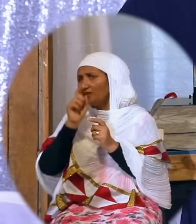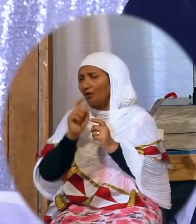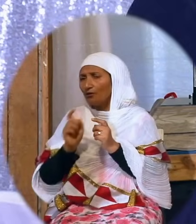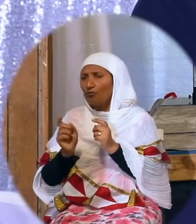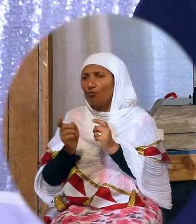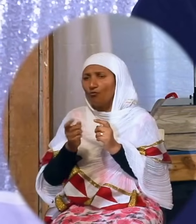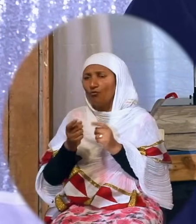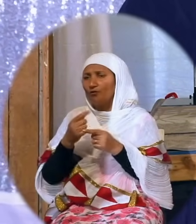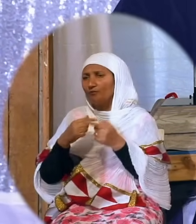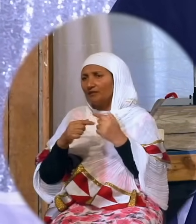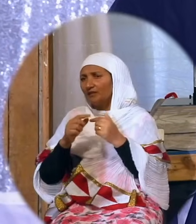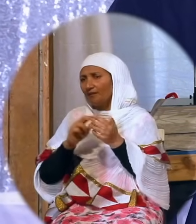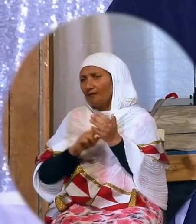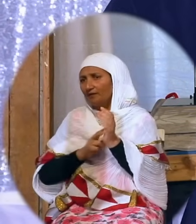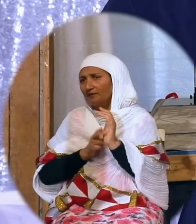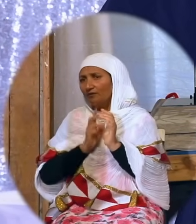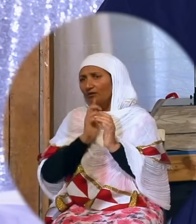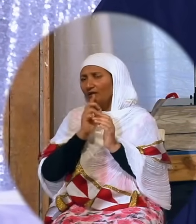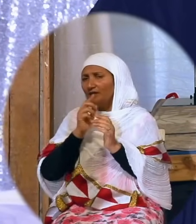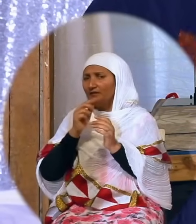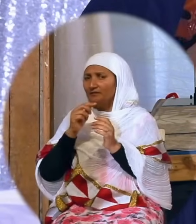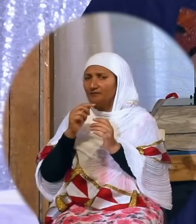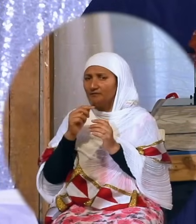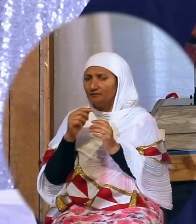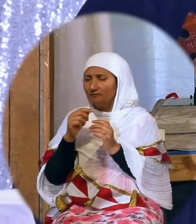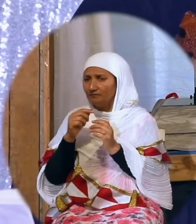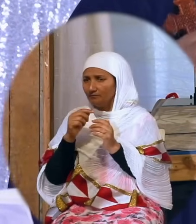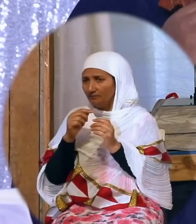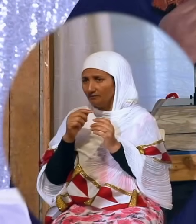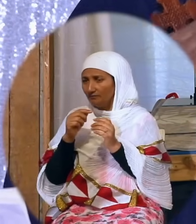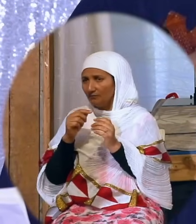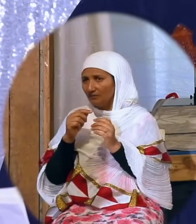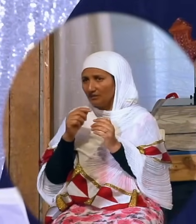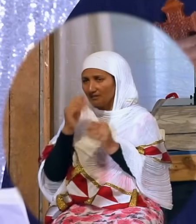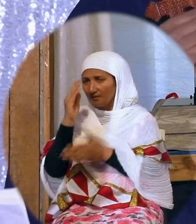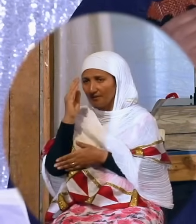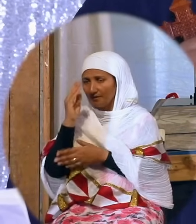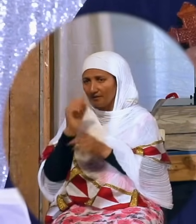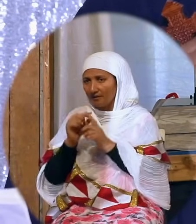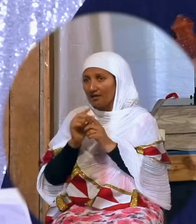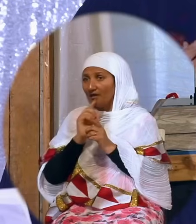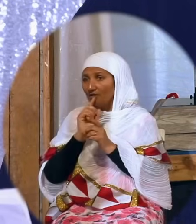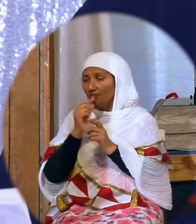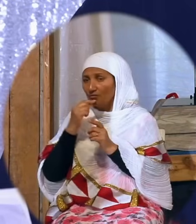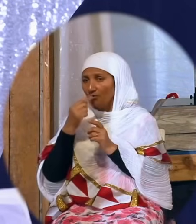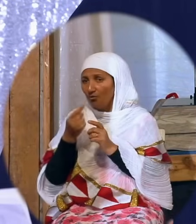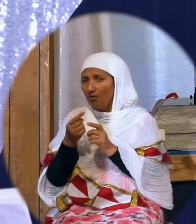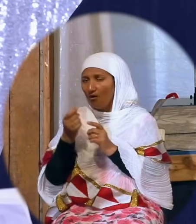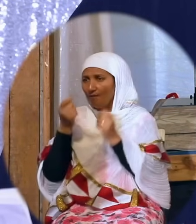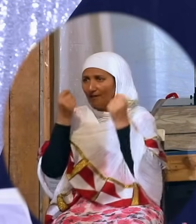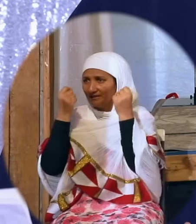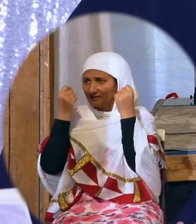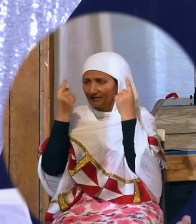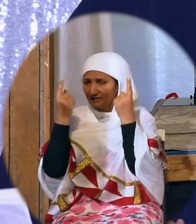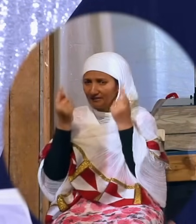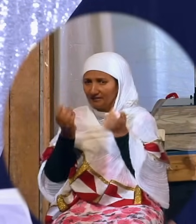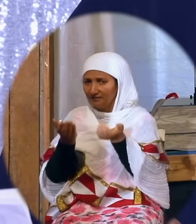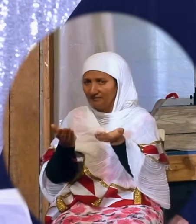ማለት ተነገረው የእግዚአብሔር ቃል ነው አይደል ብሎ ማስረዳት ማሳየት ያስፈልጋል